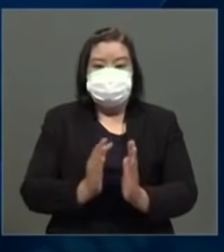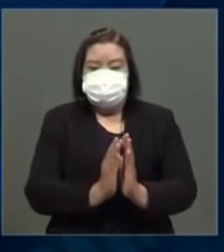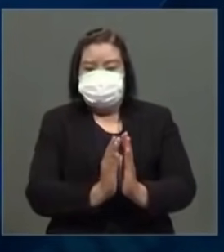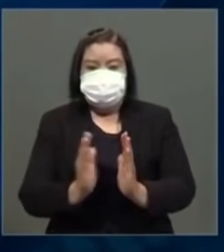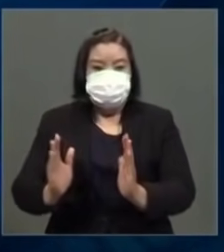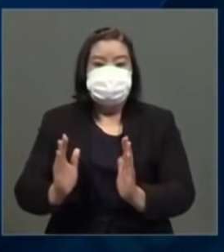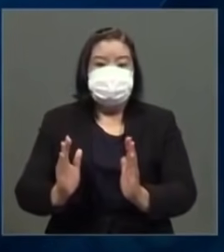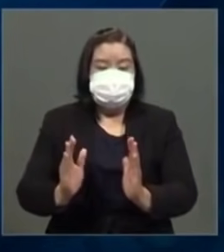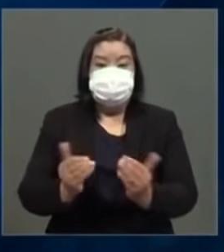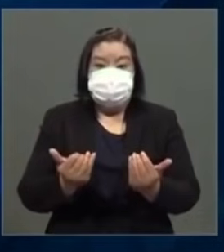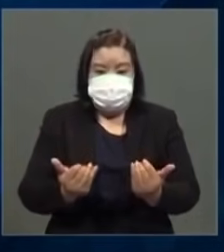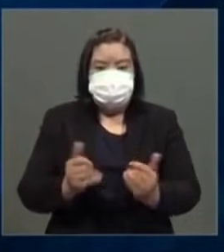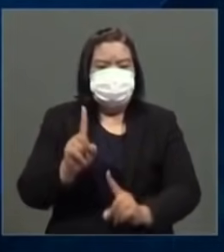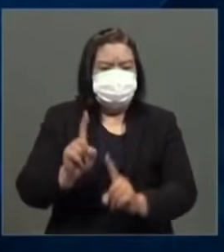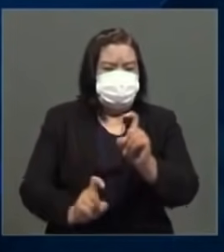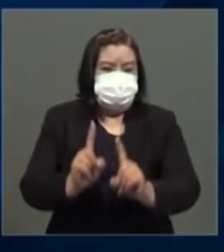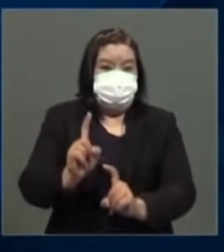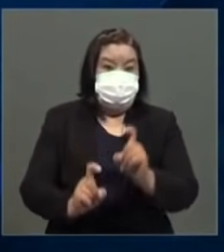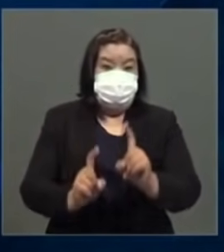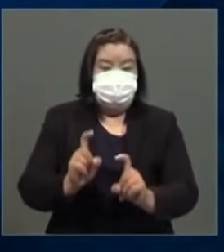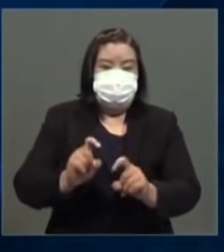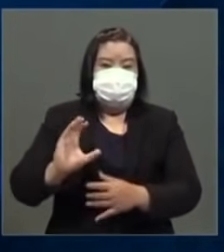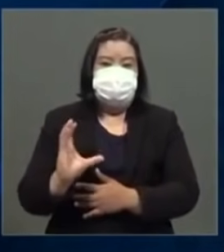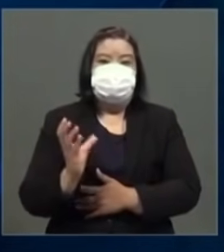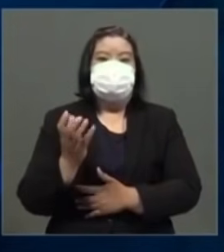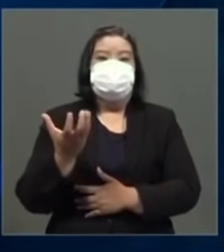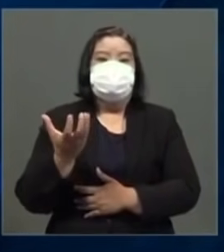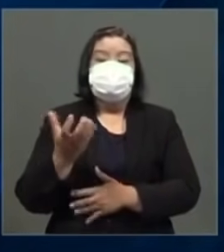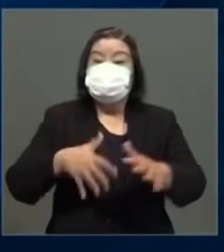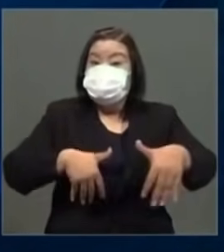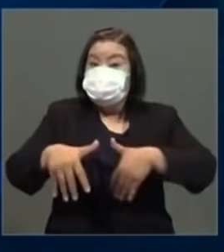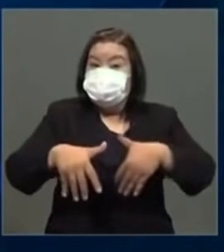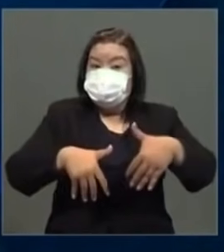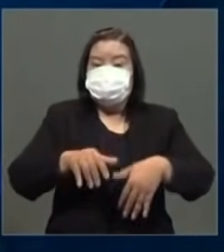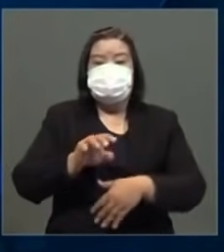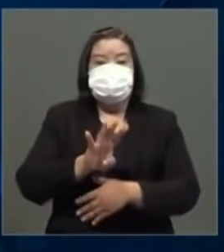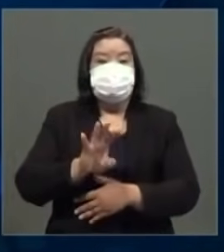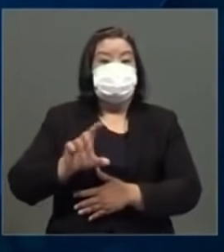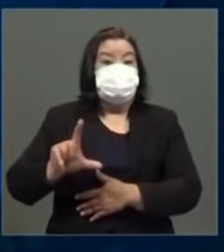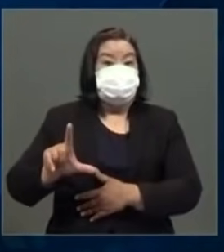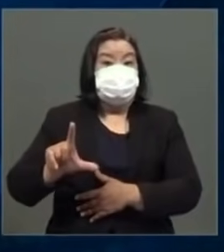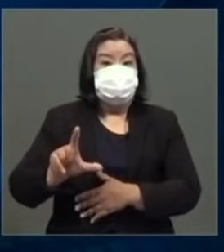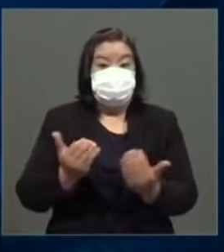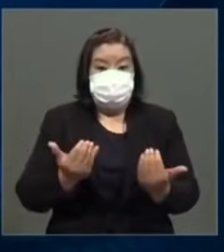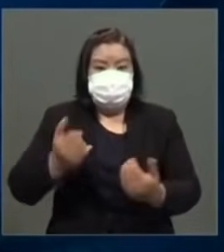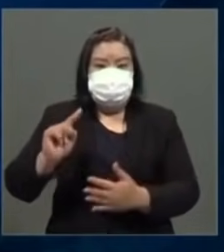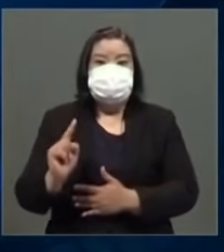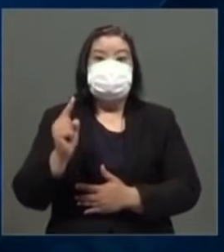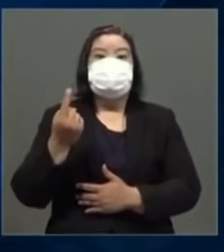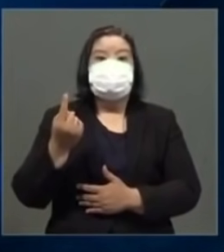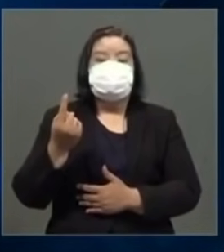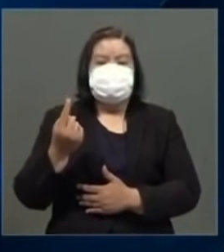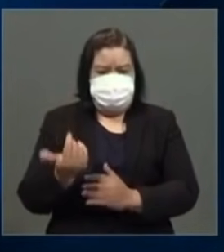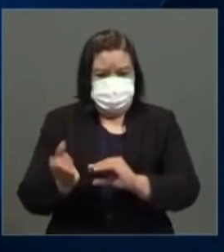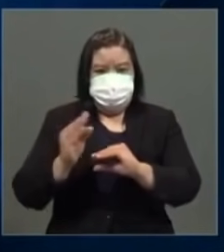ก็การเสียชีวิตของทั่วโลกตอนนี้แตะไปที่4 ล้านน่าจะเป็นวันแรกนะครับเพราะว่าเพิ่มขึ้นมา